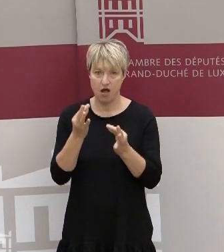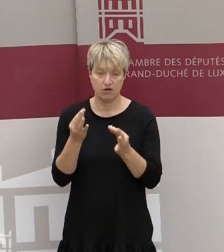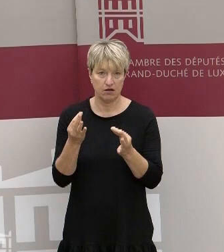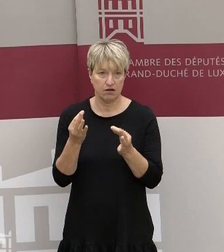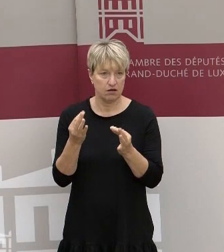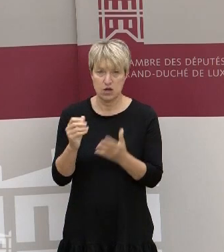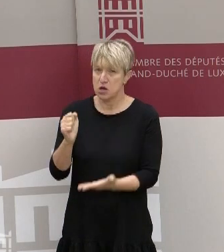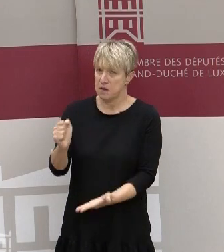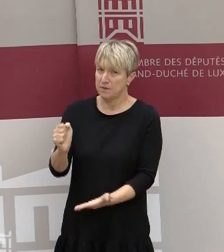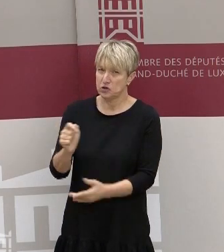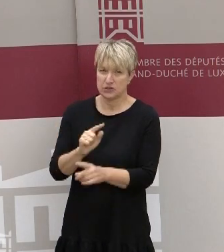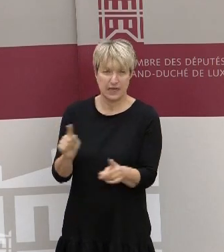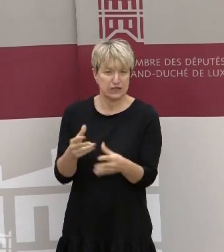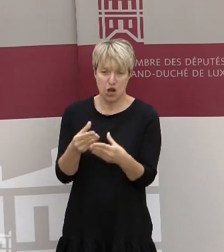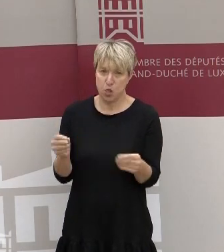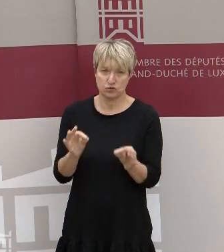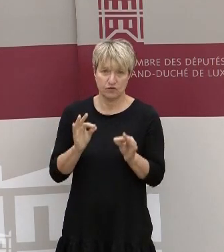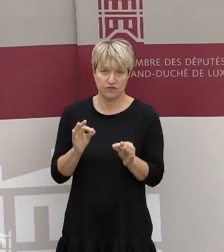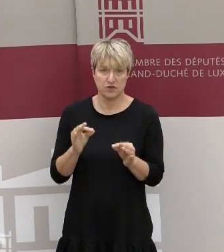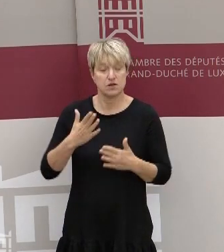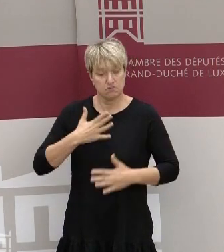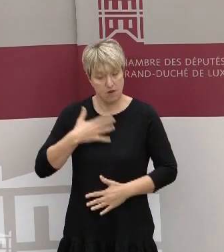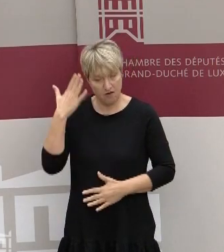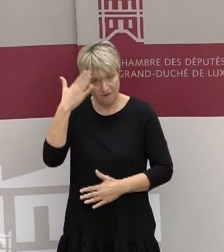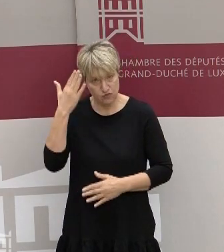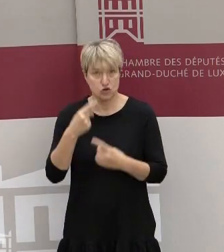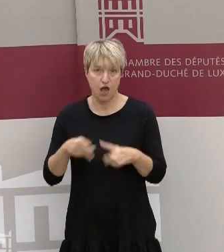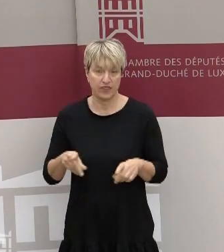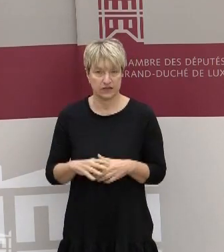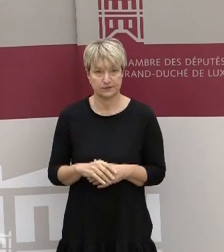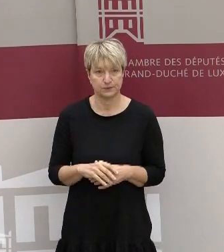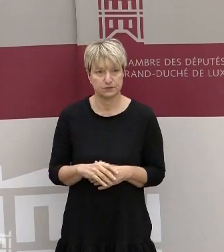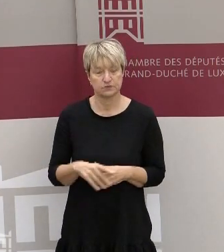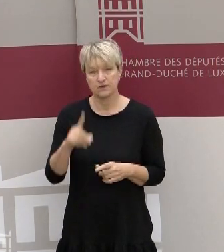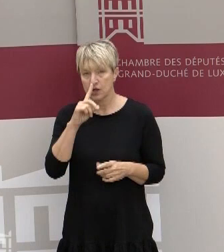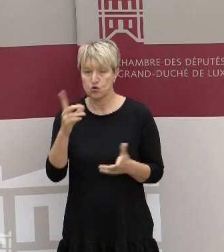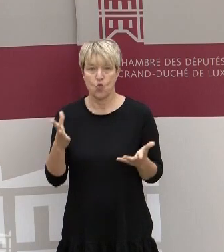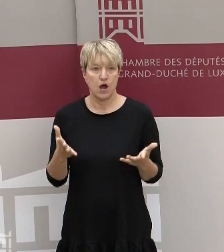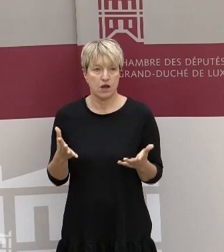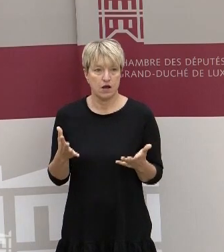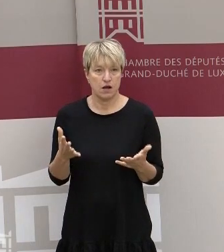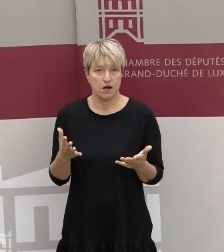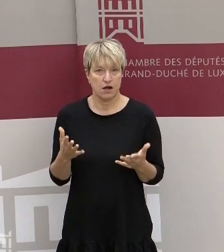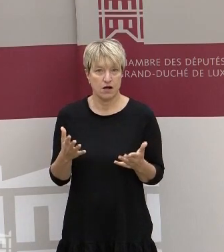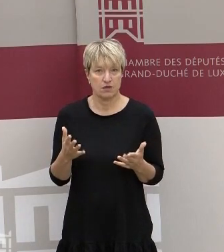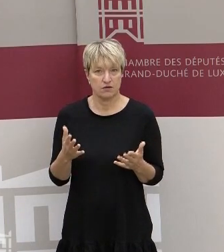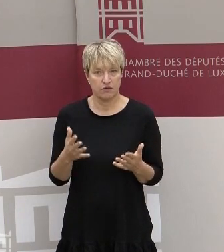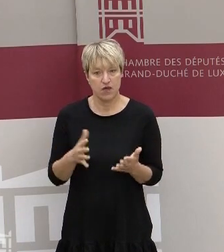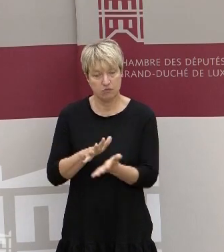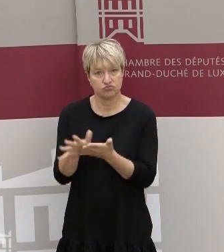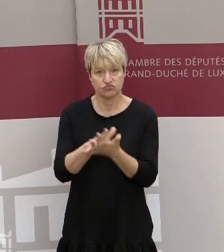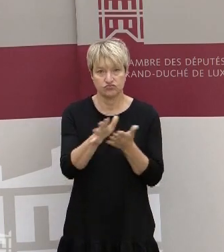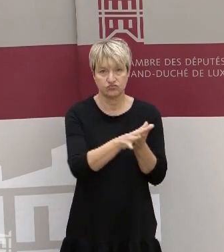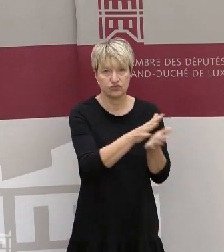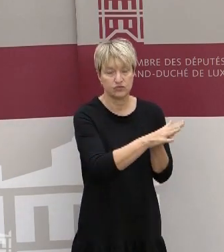Krise. Geht weiter mit der Geistkanne über das Land geschaut, obwohl die Regierung selber sieht, dass 2022 und